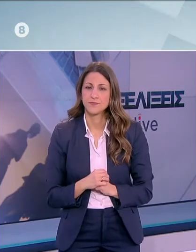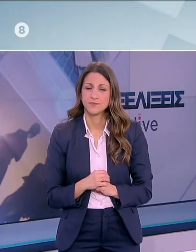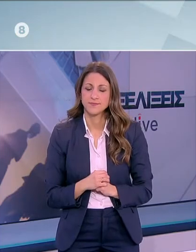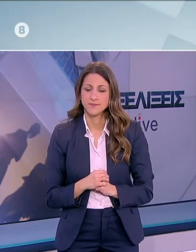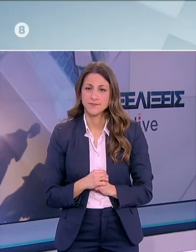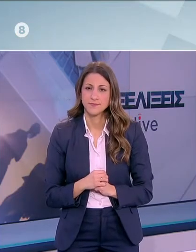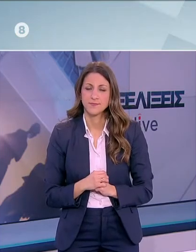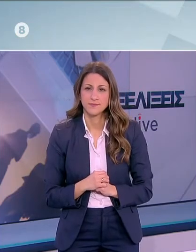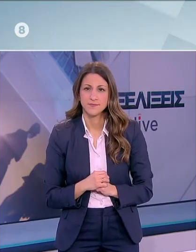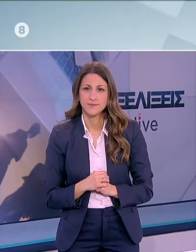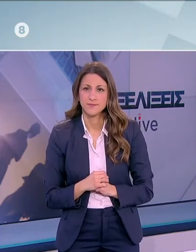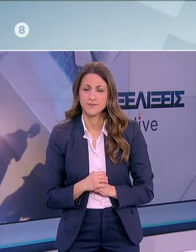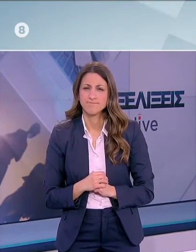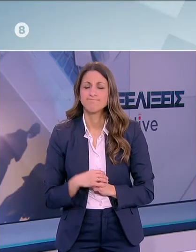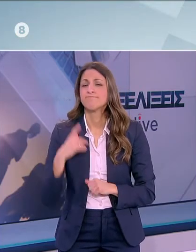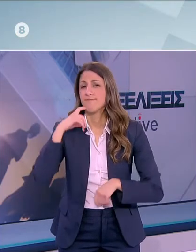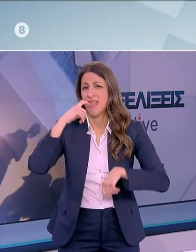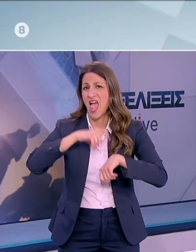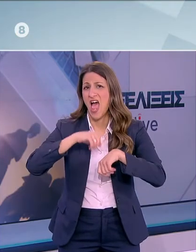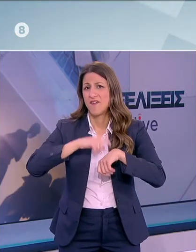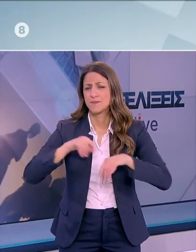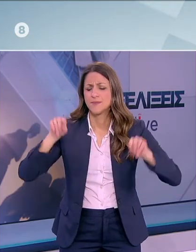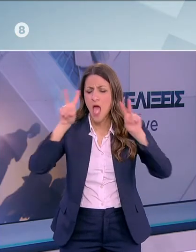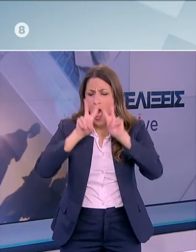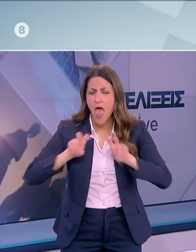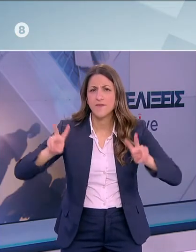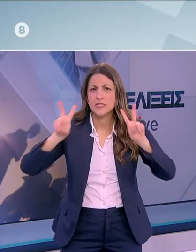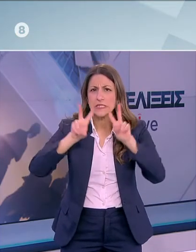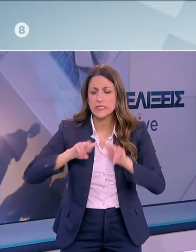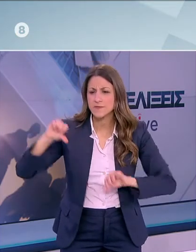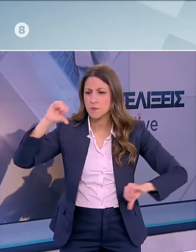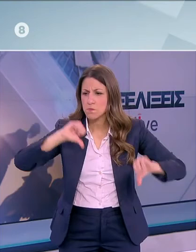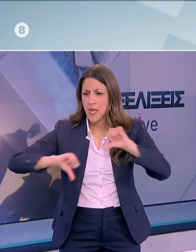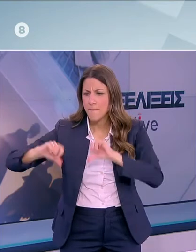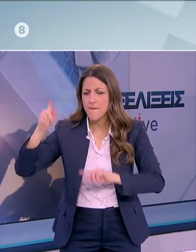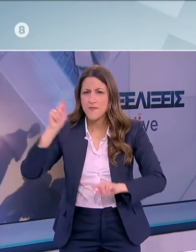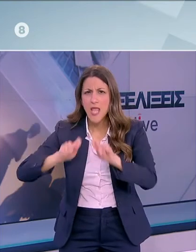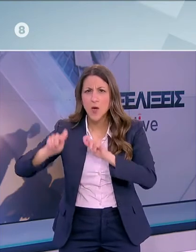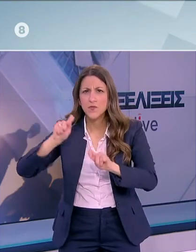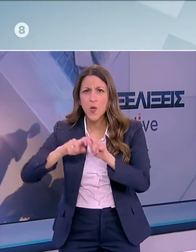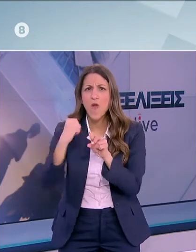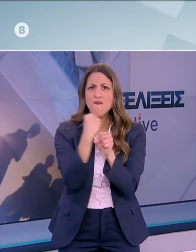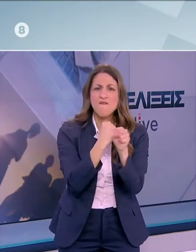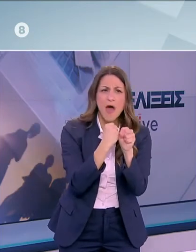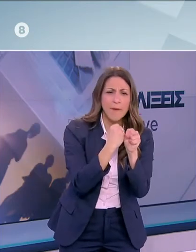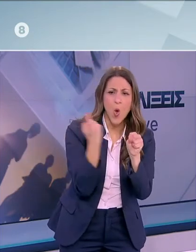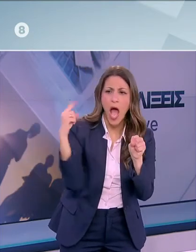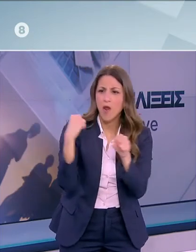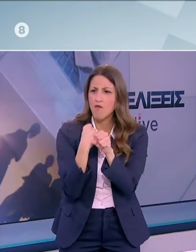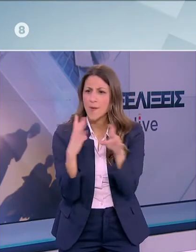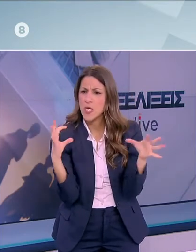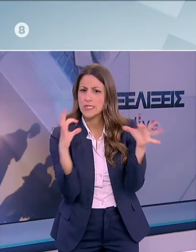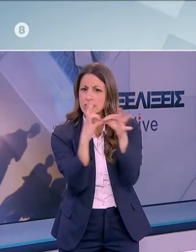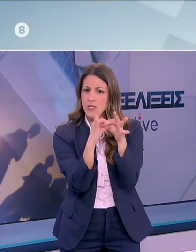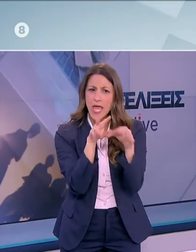Εκατοντάδες κλινικές μελέτες αυτή τη στιγμή εξετάζουν θεραπευτικά σχήματα. Είπα στην ανακοίνωσή μου ότι μπορεί να έχουμε μερικά αποτελέσματα σε